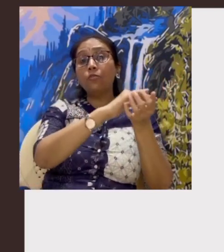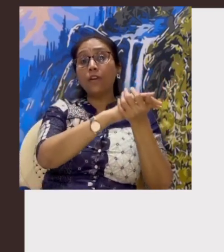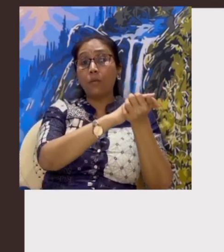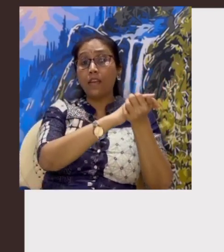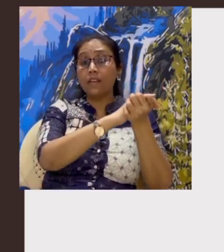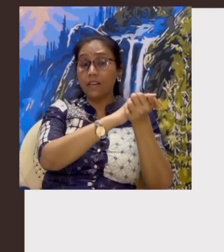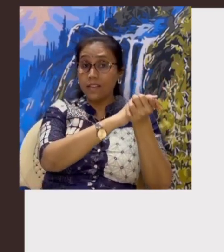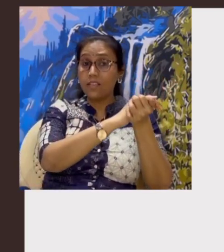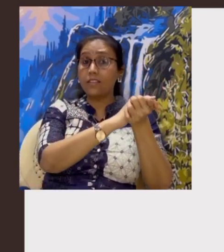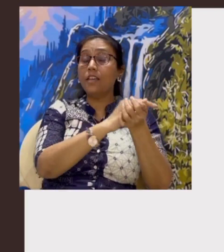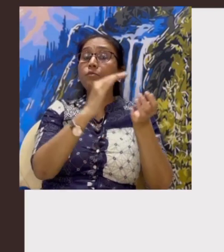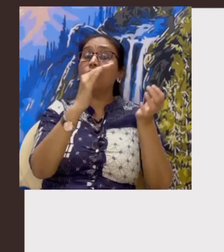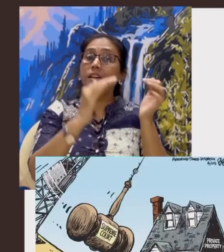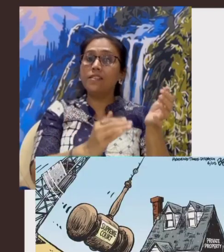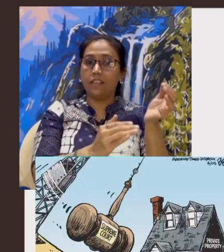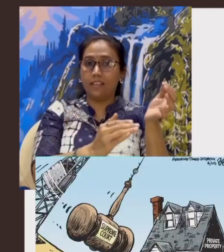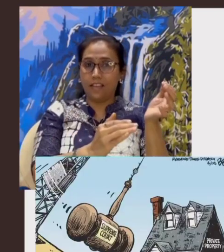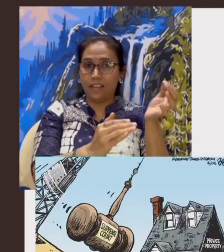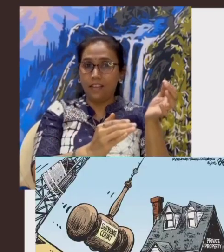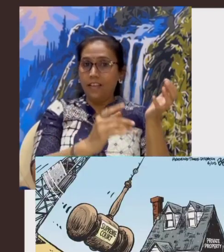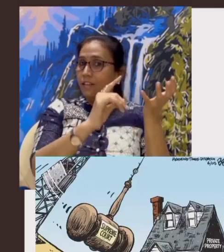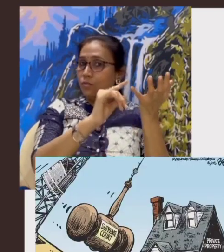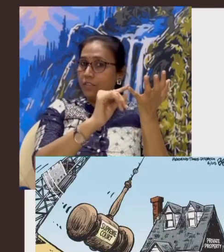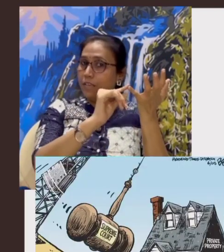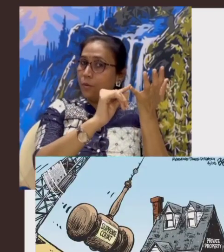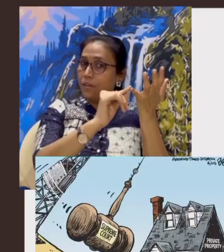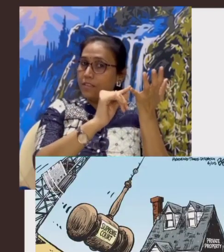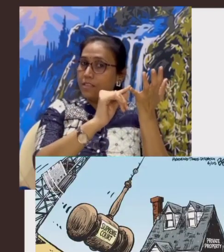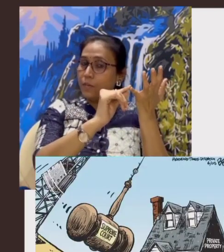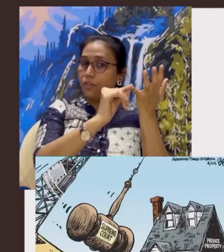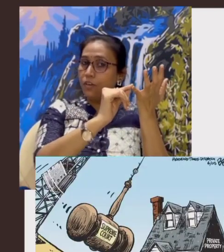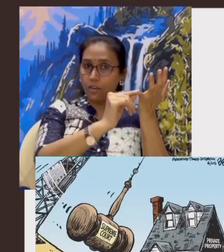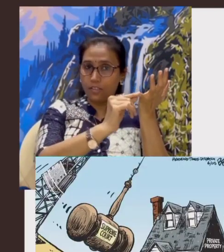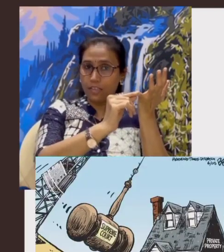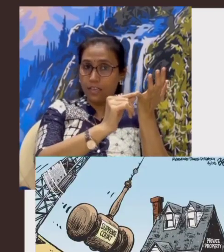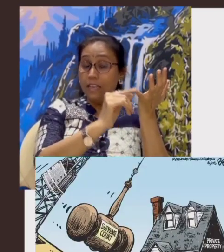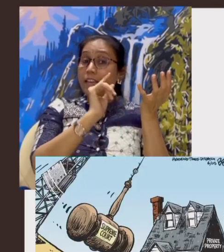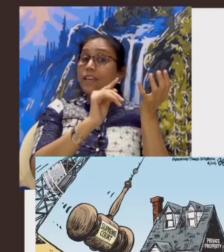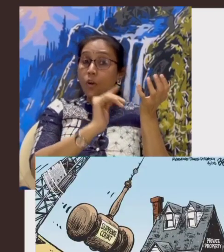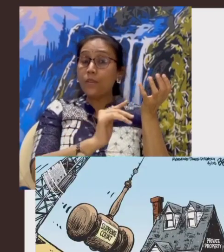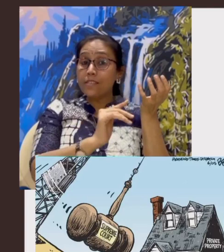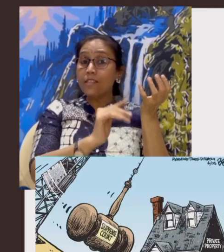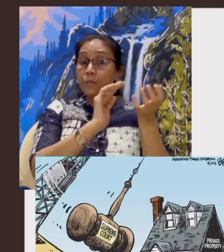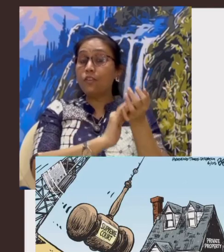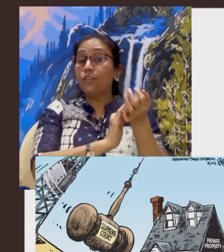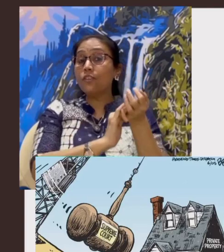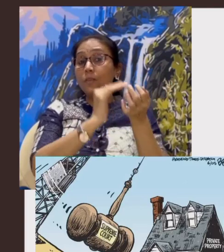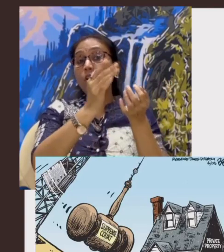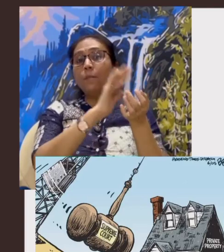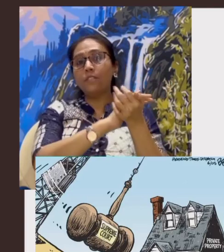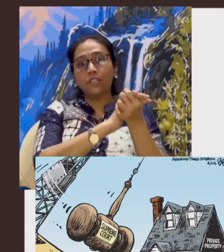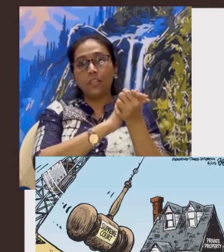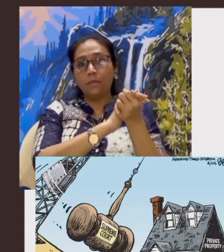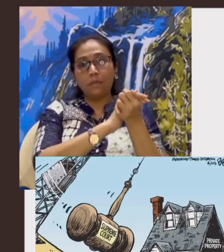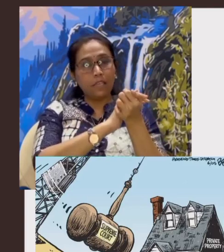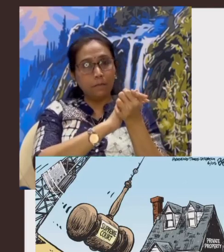को वो एक्वायर करना चाहता है तो वो कर सकता है. सो ये इम्पोर्टेंस है इस पर्टिकुलर डॉक्ट्रिन का. लेकिन ऑब्वियसली इस पर्टिकुलर डॉक्ट्रिन में